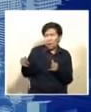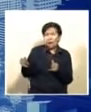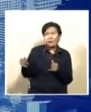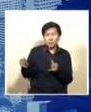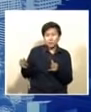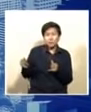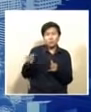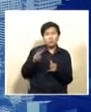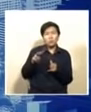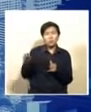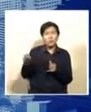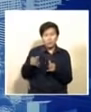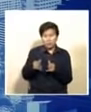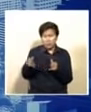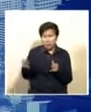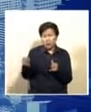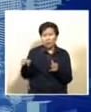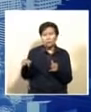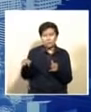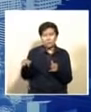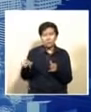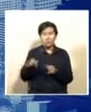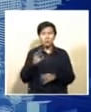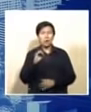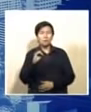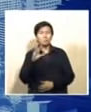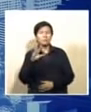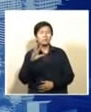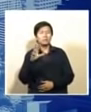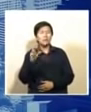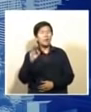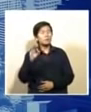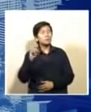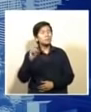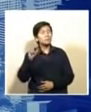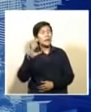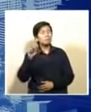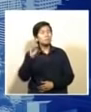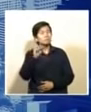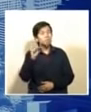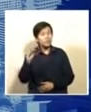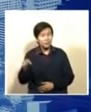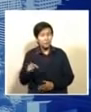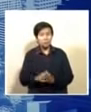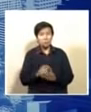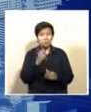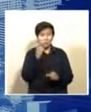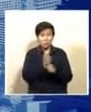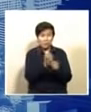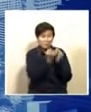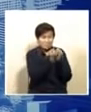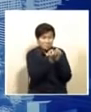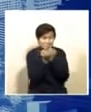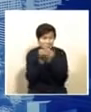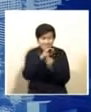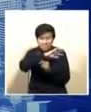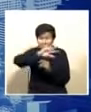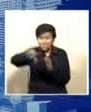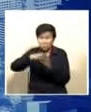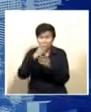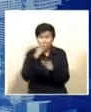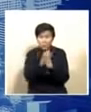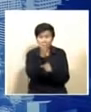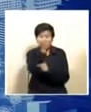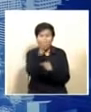อยู่ในประมาณ100กว่าคนก็เป็นความร่วมมือกับพี่น้องประชาชนก็จะส่งผลให้การรักษาพยาบาลอยากกราบเรียนพี่น้องประชาชนฮ